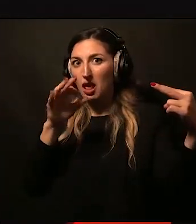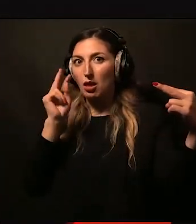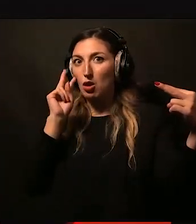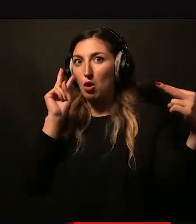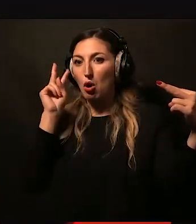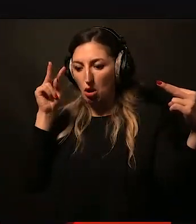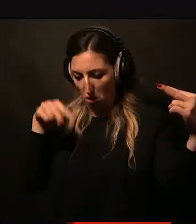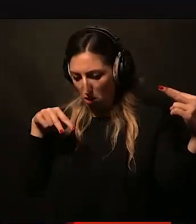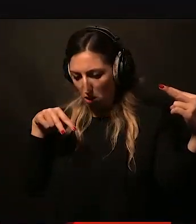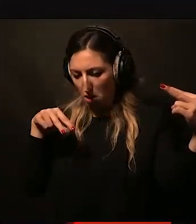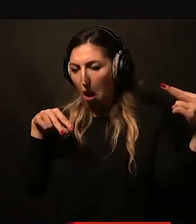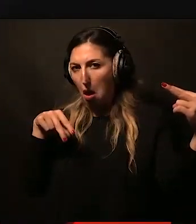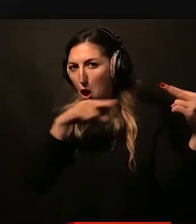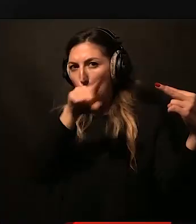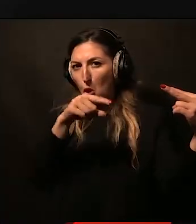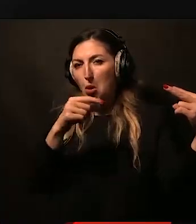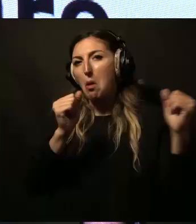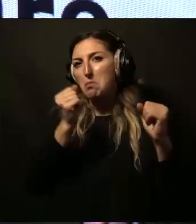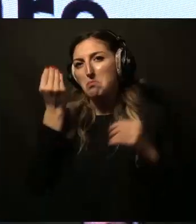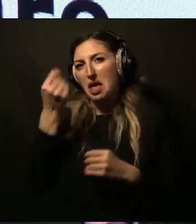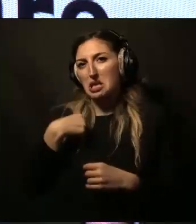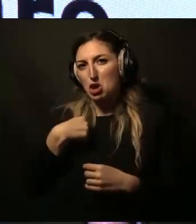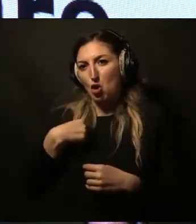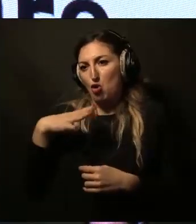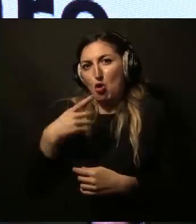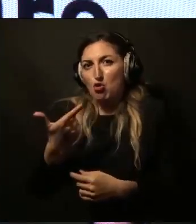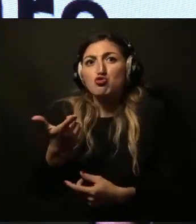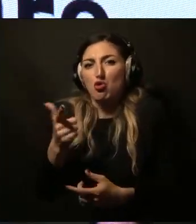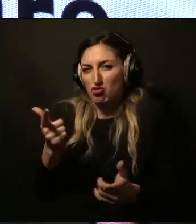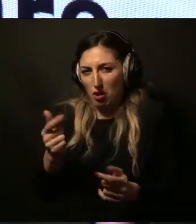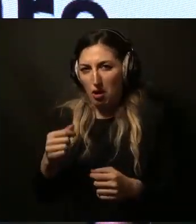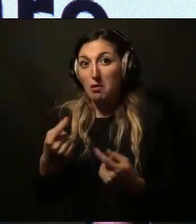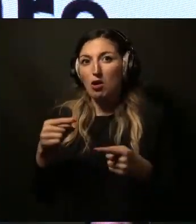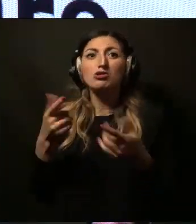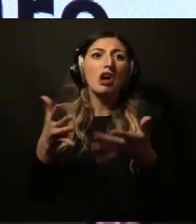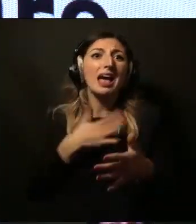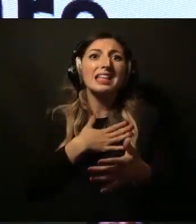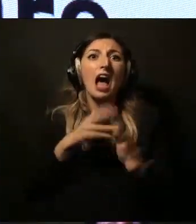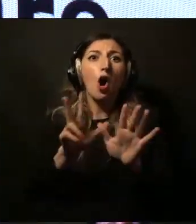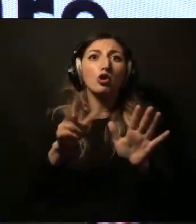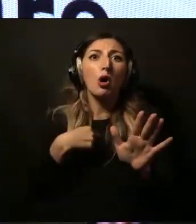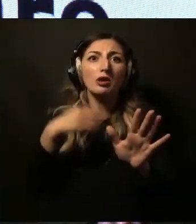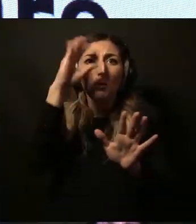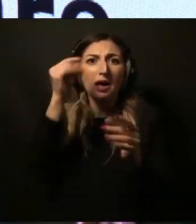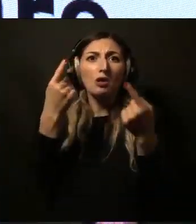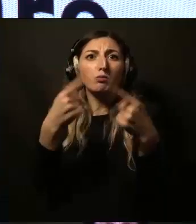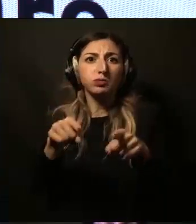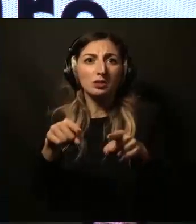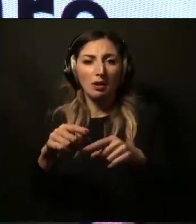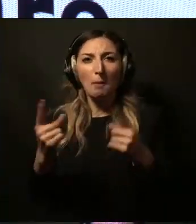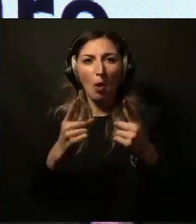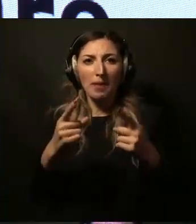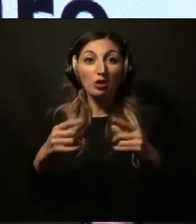solo 8 anni al primo trillo della Campanella i miei compagni sono schizzati in piedi e si sono